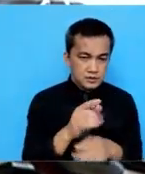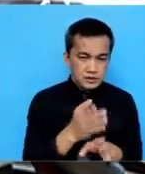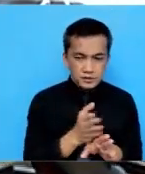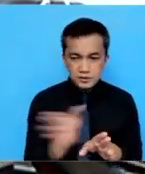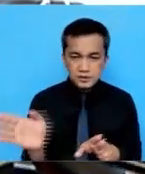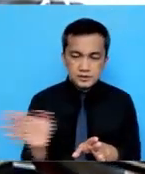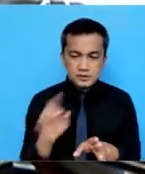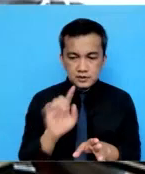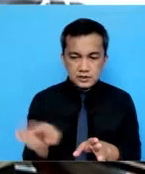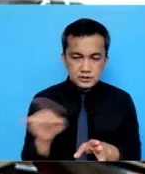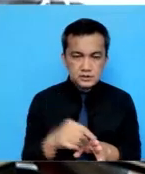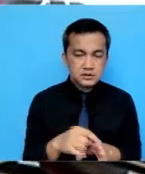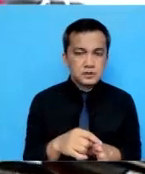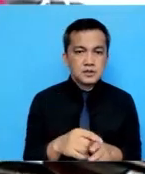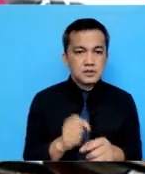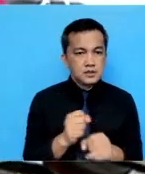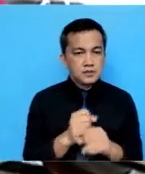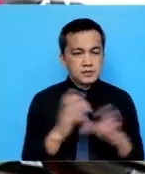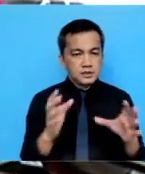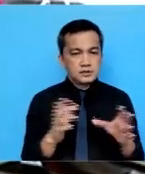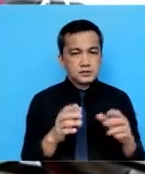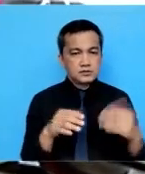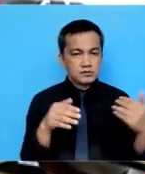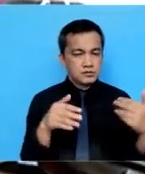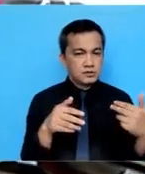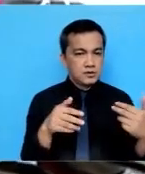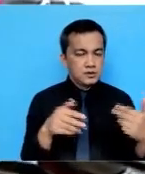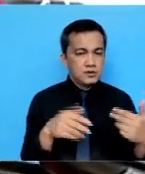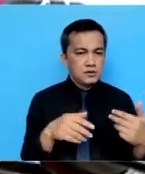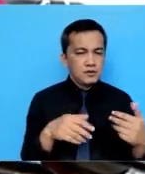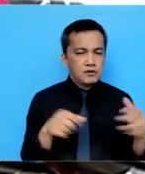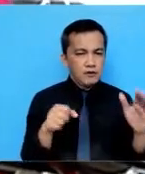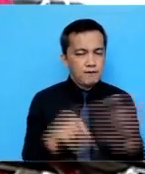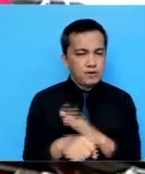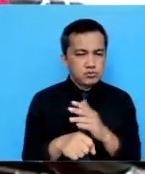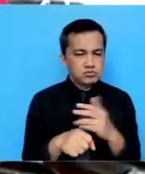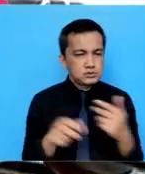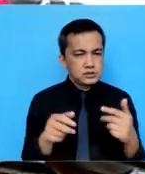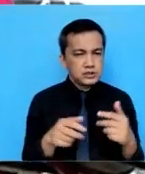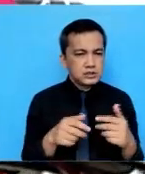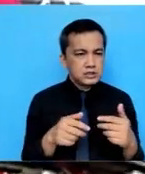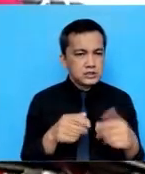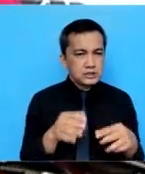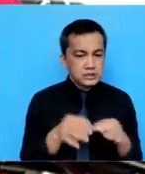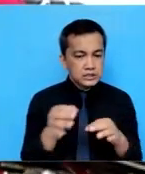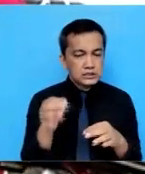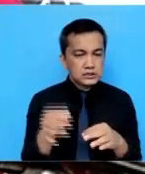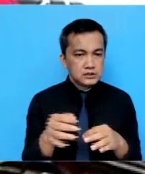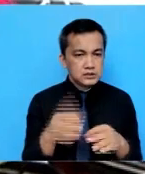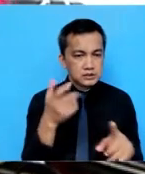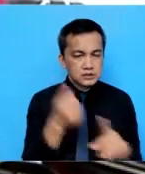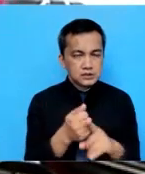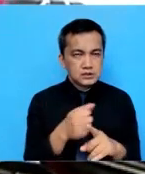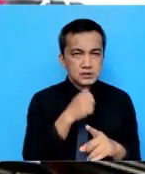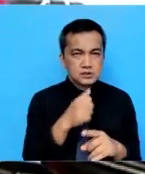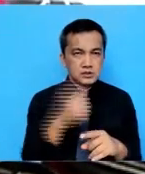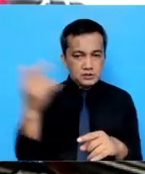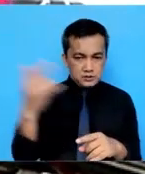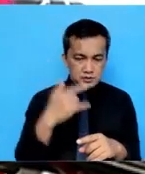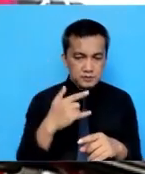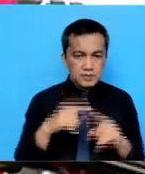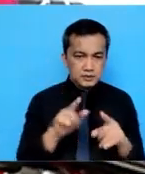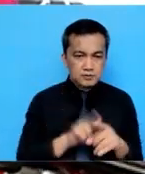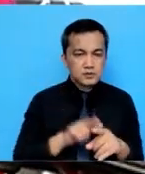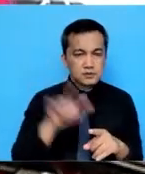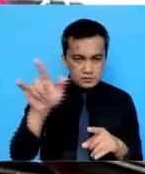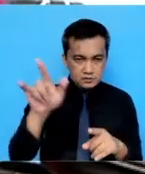canceled flights. So imagine yung traffic na naidulot noon, hindi lang doon sa ano no, sa ere palapag, maging doon sa mga ano,